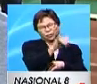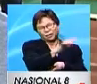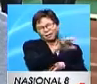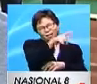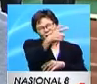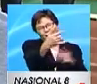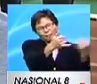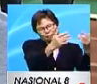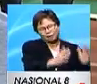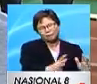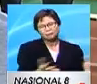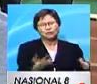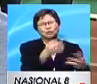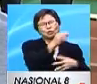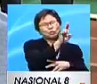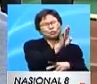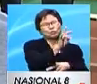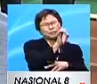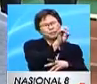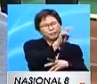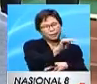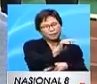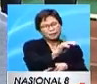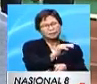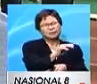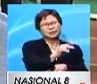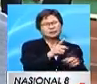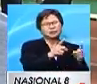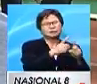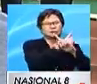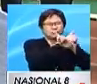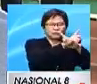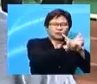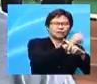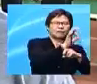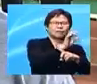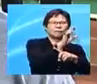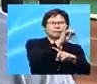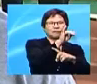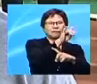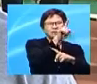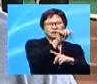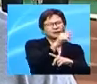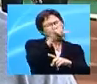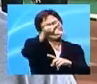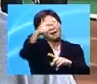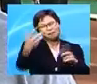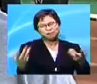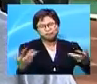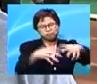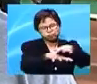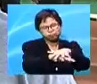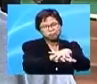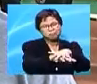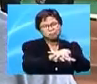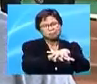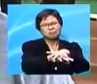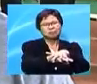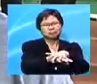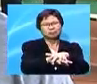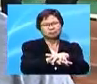dan juga Ruben begitu juga dan Def seperti Faizal dengan senior yang lain saya nampak